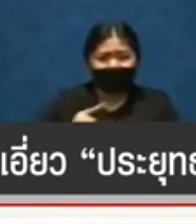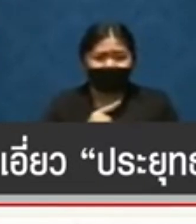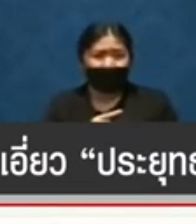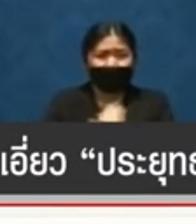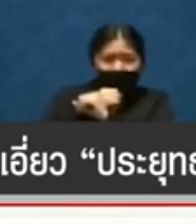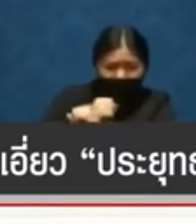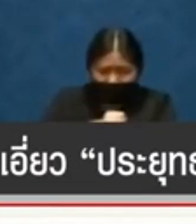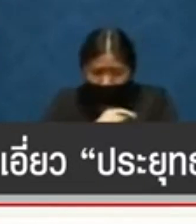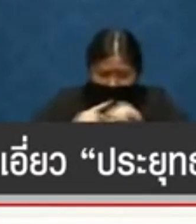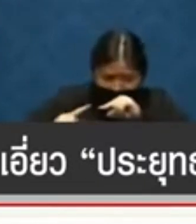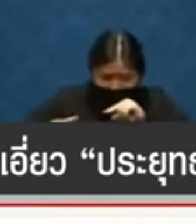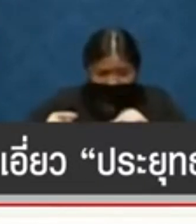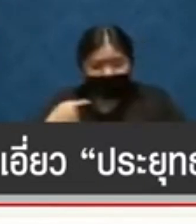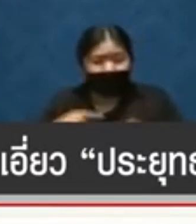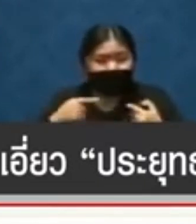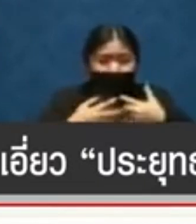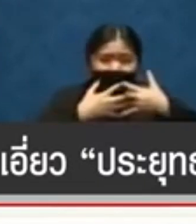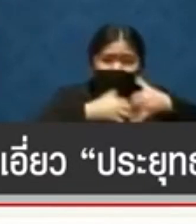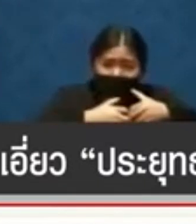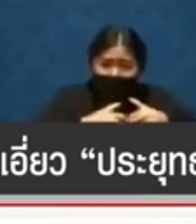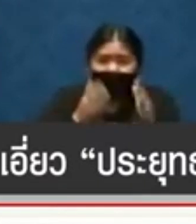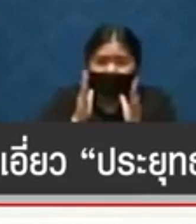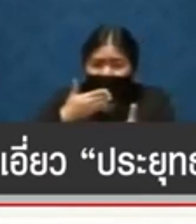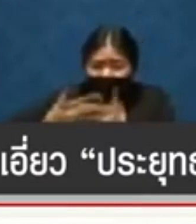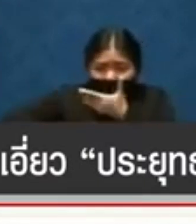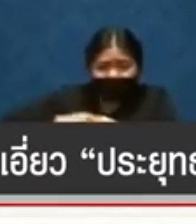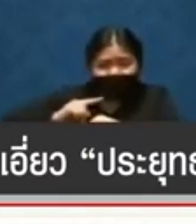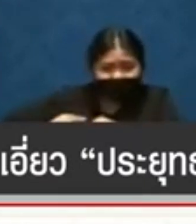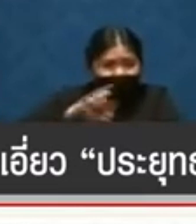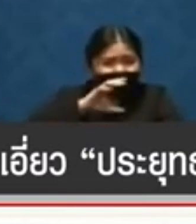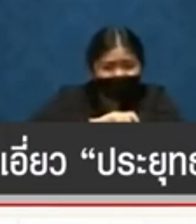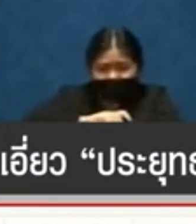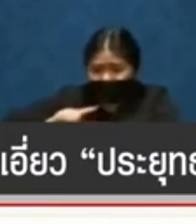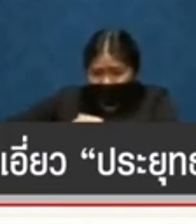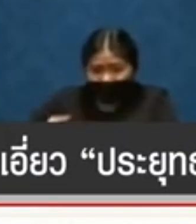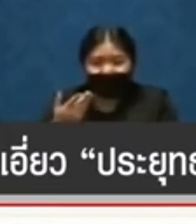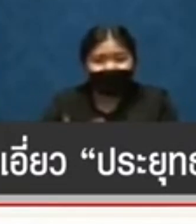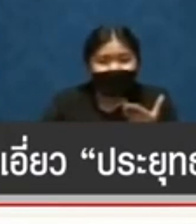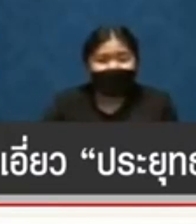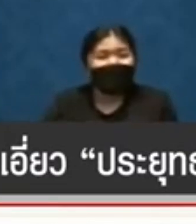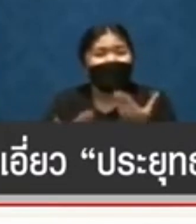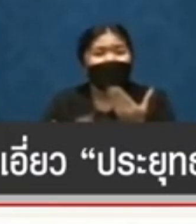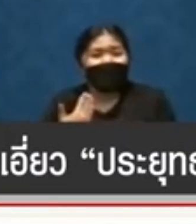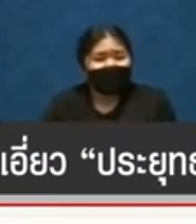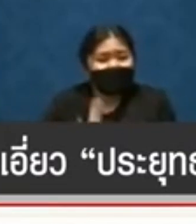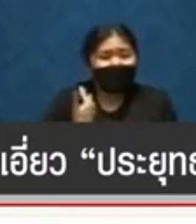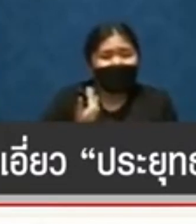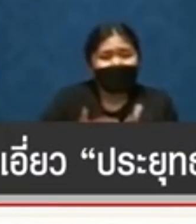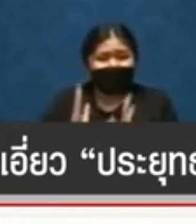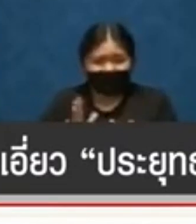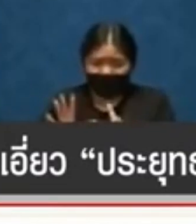เจ้าของคือเจียงหน้าฉากคือโฆษณา Smart Cityมีบนเนื้อที่